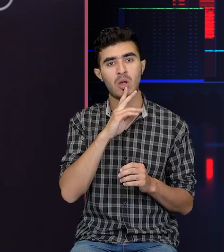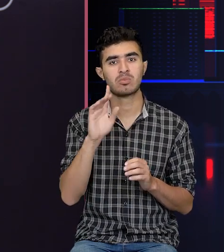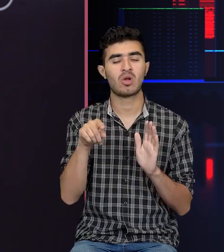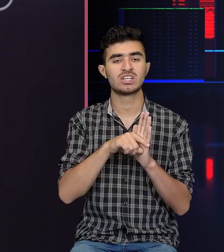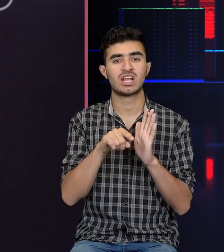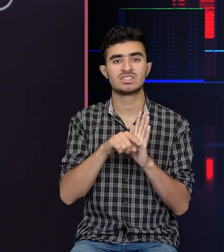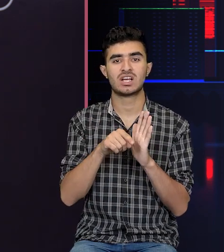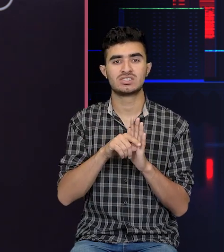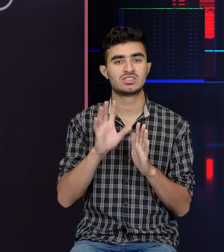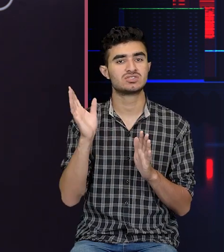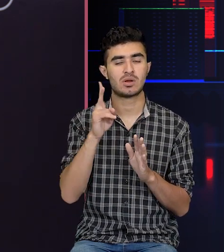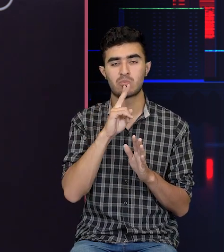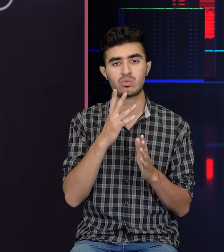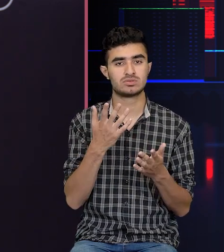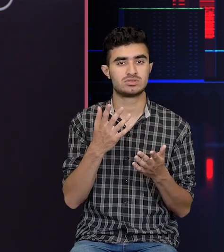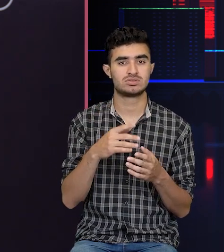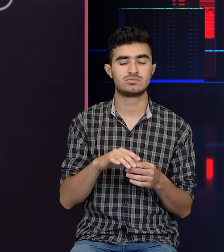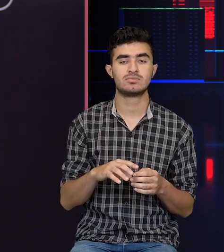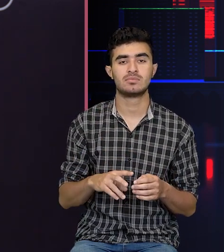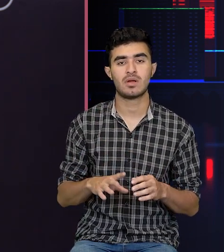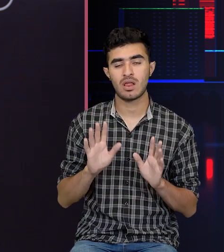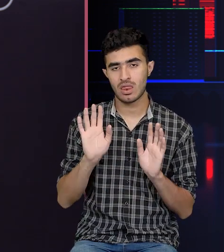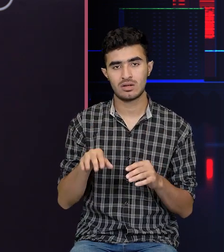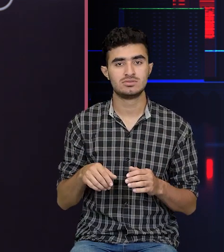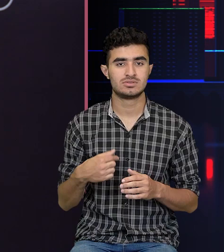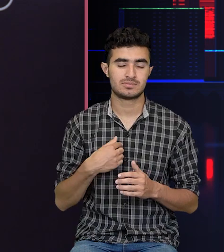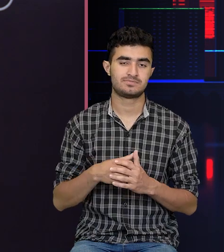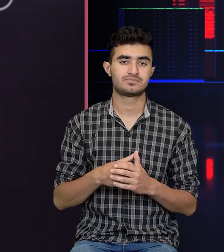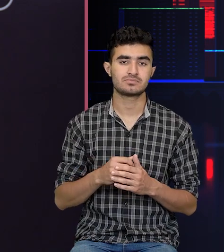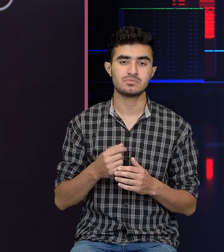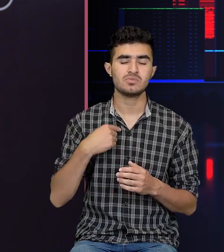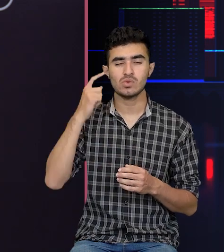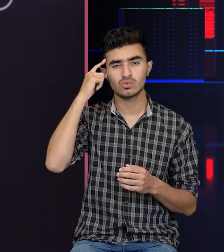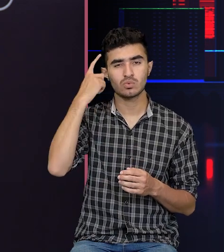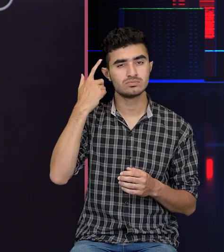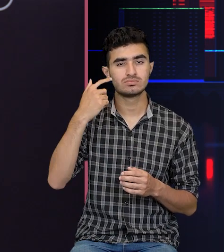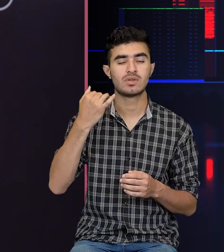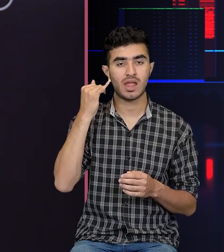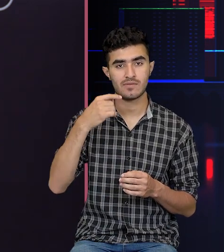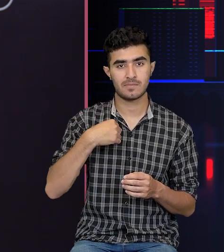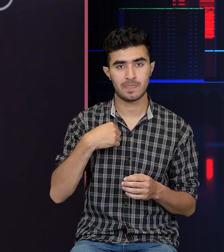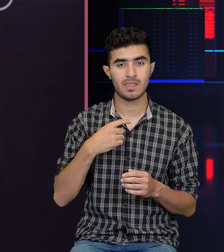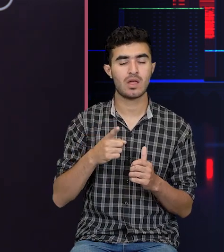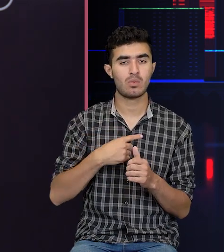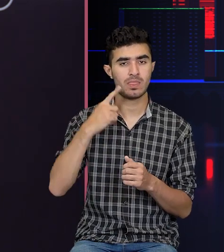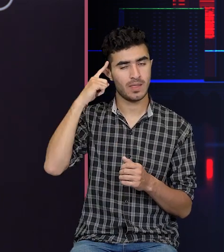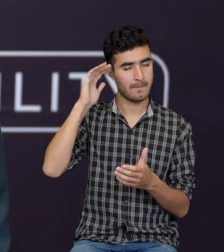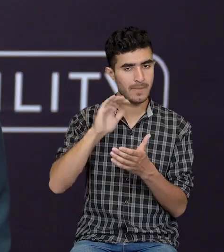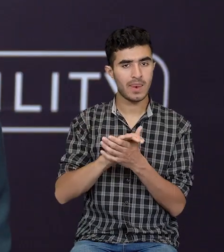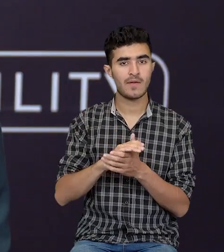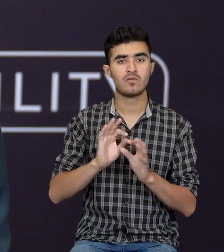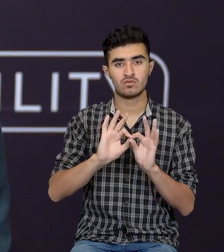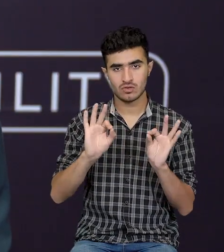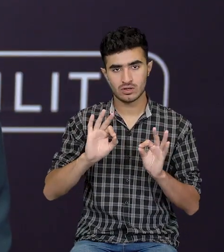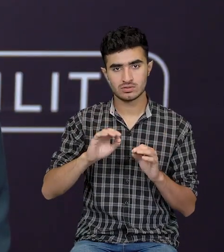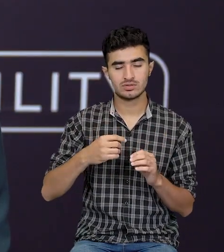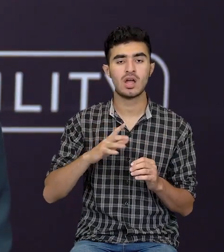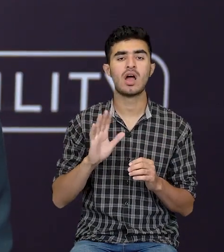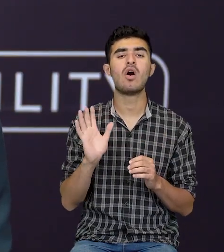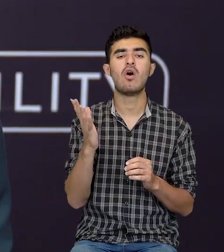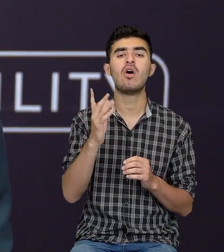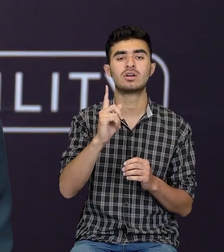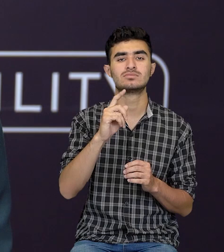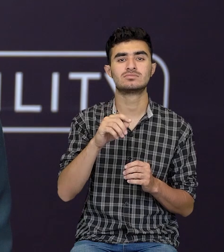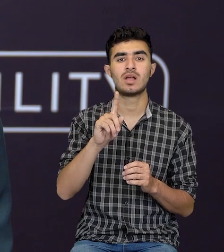वो मुझे कोई भी नहीं देता था, वो मैंने अपनी पॉकेट से करने होते थे। जो क्लब लेवल के टूर्नामेंट होते थे मैं वो विन करता था, तो वहाँ से जो प्राइज़ मनी मिलती